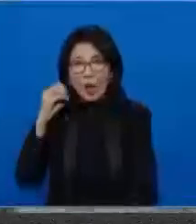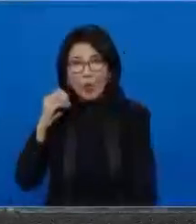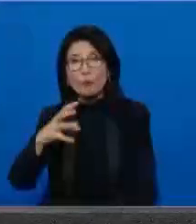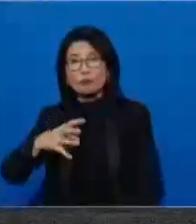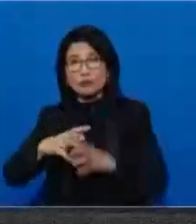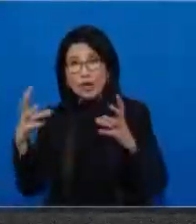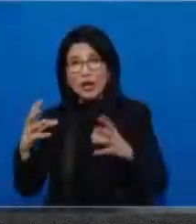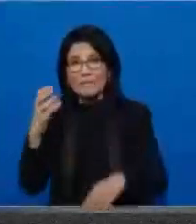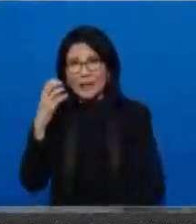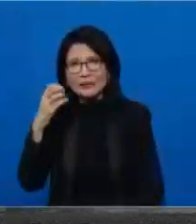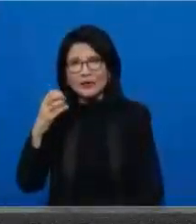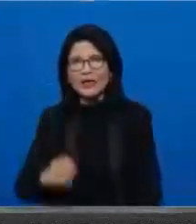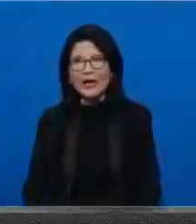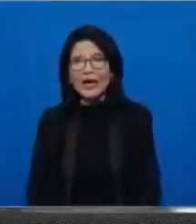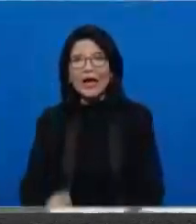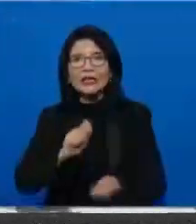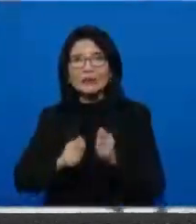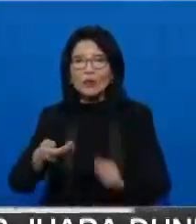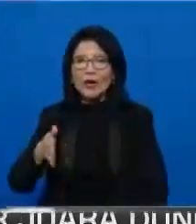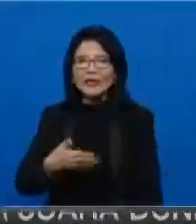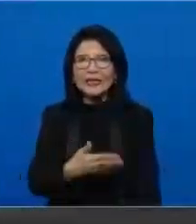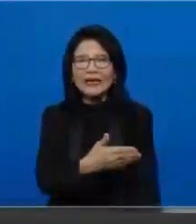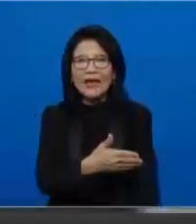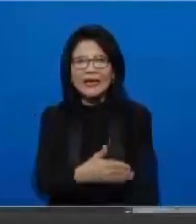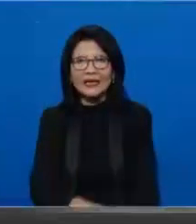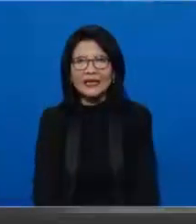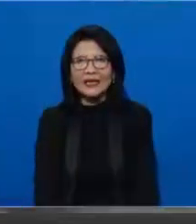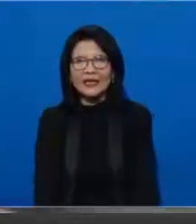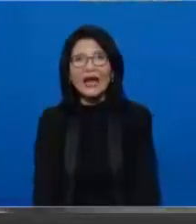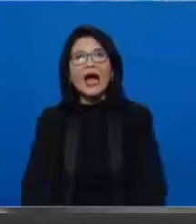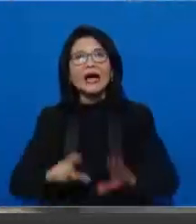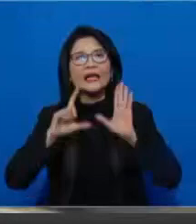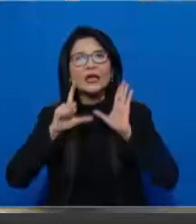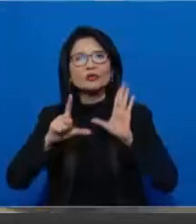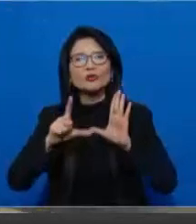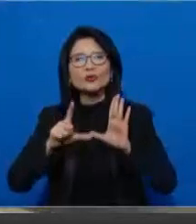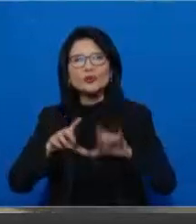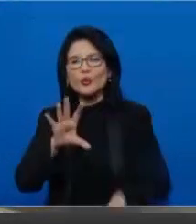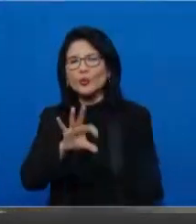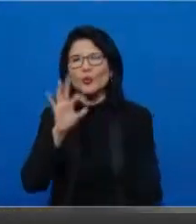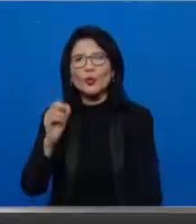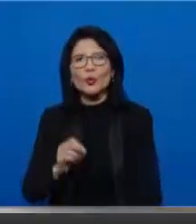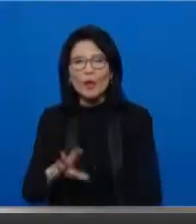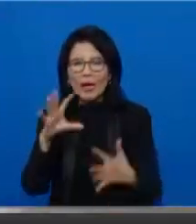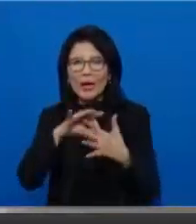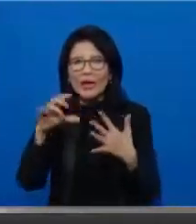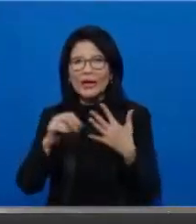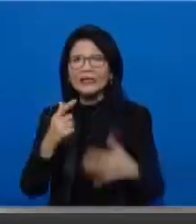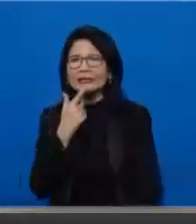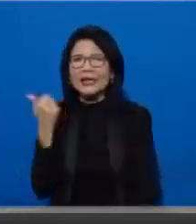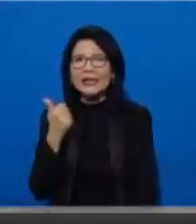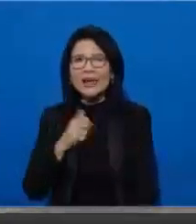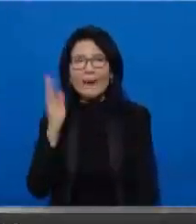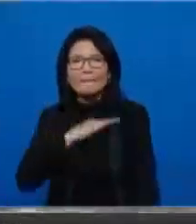yang besar ini dibuat dengan ikan hasil tangkapan nelayan dengan 7 pilihan rasa, dari original hingga super